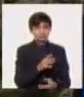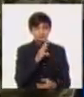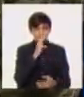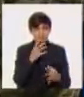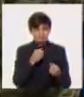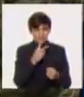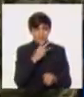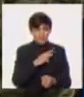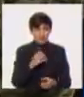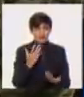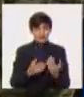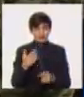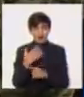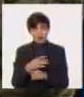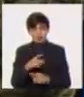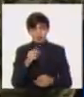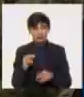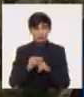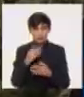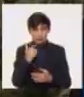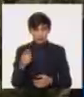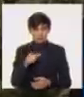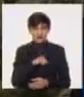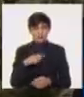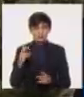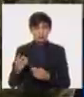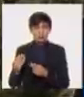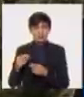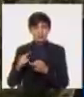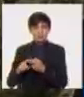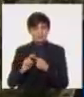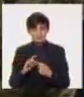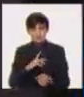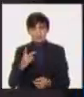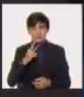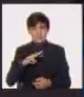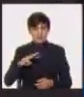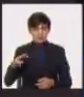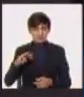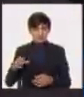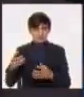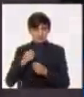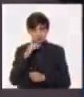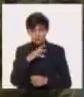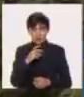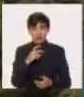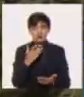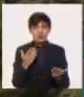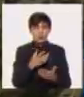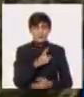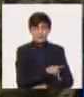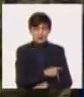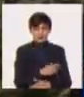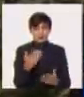басқа бір жерлерде өздері жұқтырып алған дәрігерлер бұл тізімге кірмейді. Олар 2 миллион теңге алмайды. Біз білеміз ғой, қай дәрігер, қай